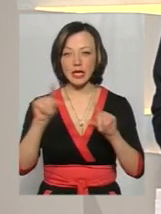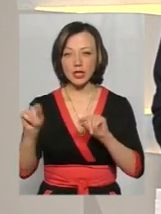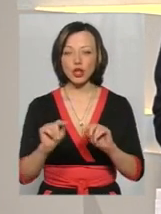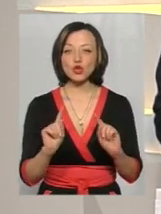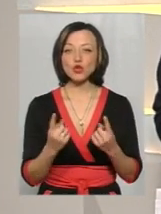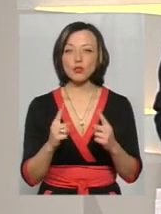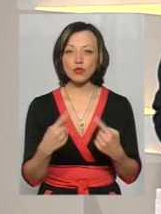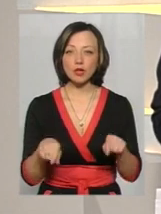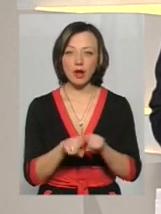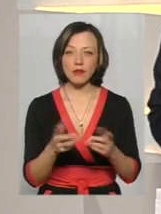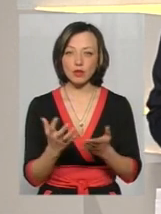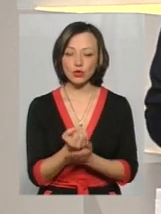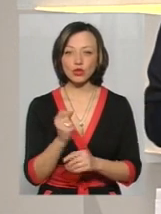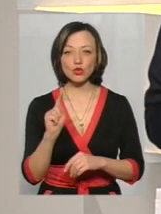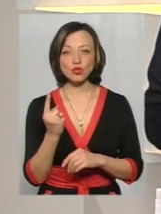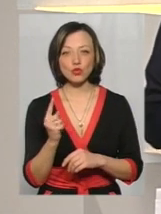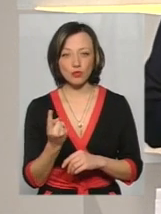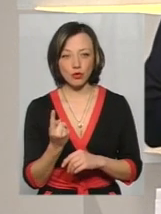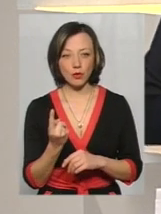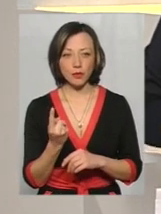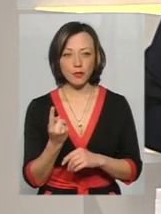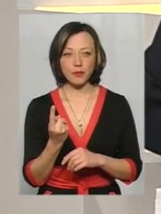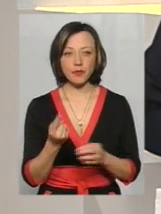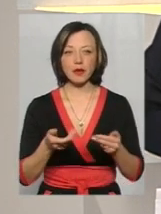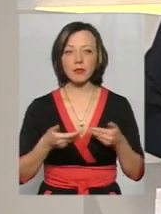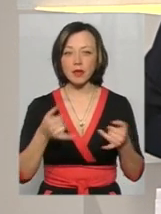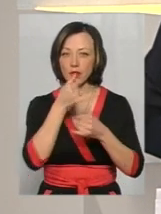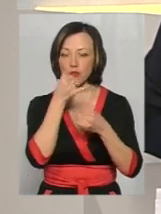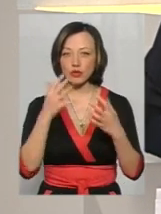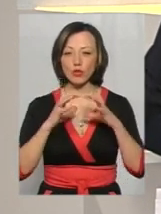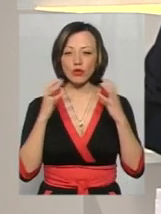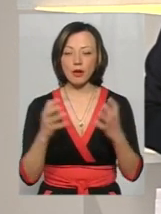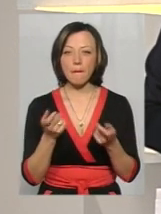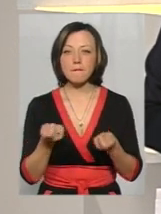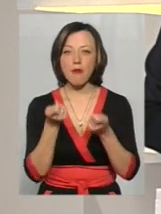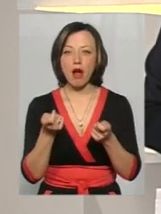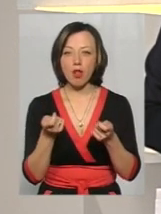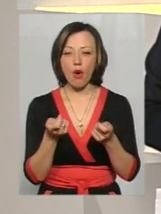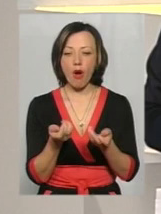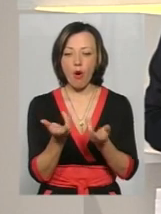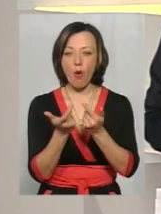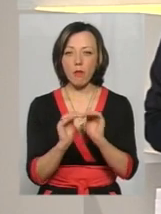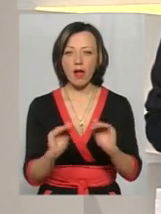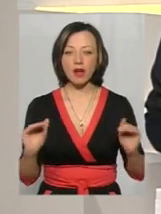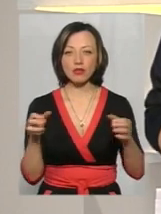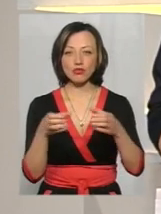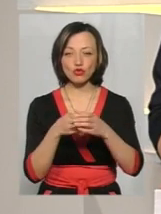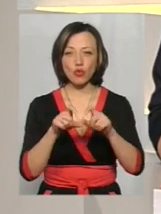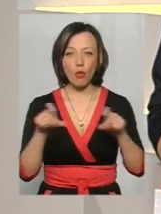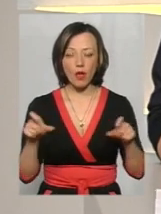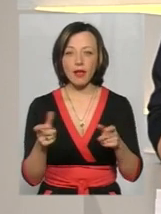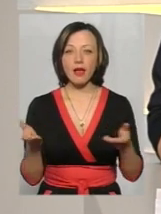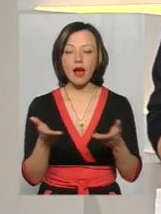Чому так виходить? Чому ми не можемо утримувати малокомплектні школи? І